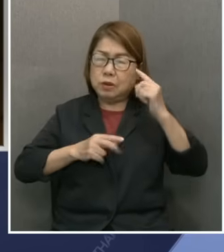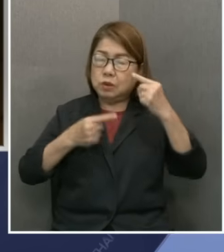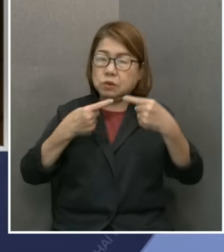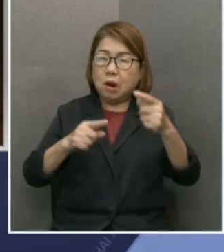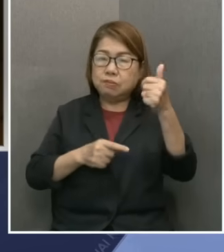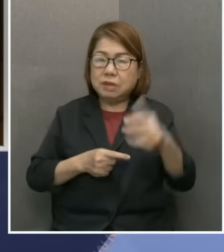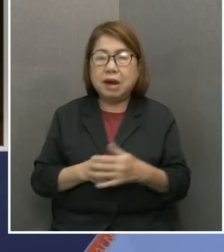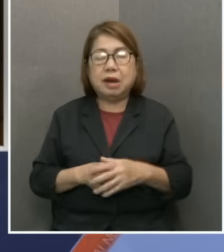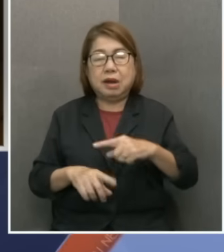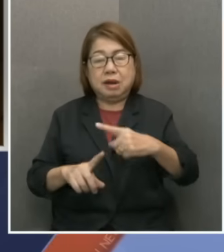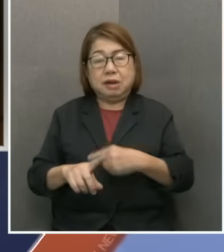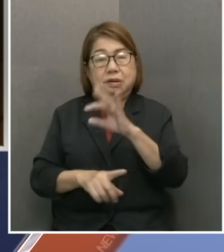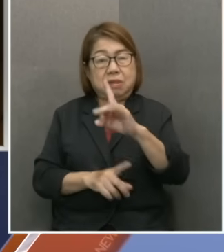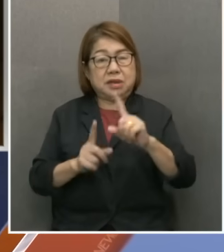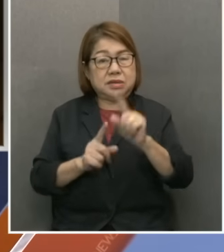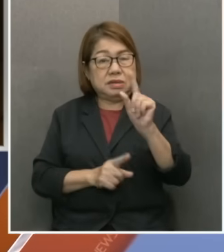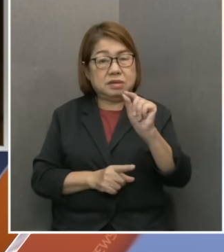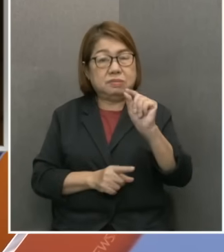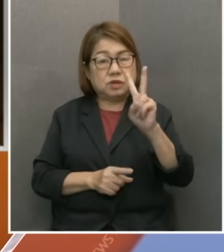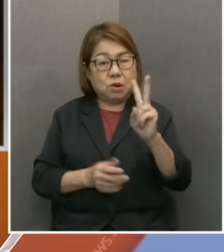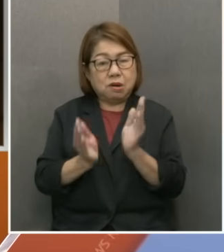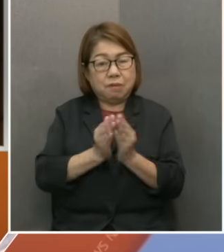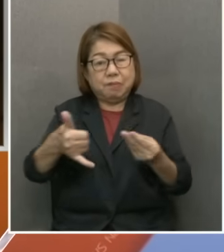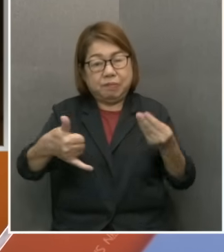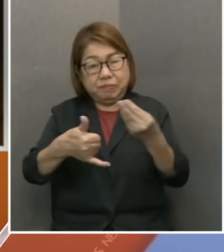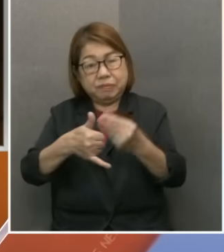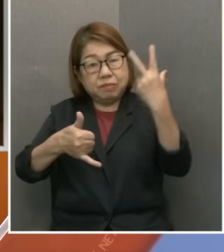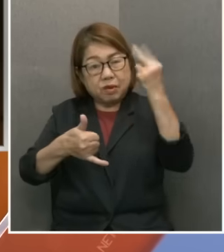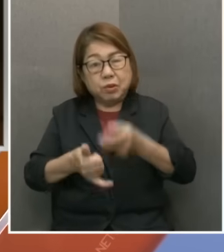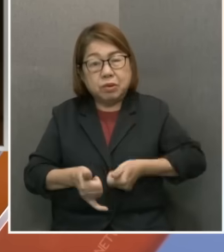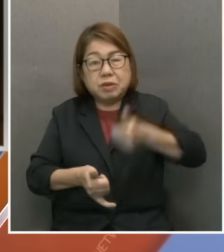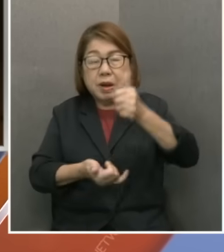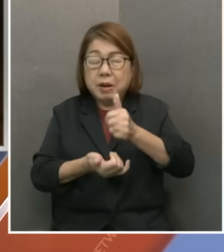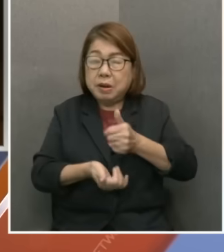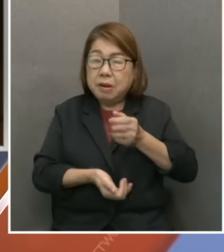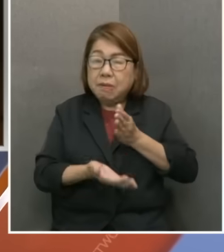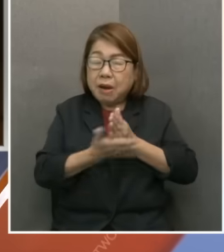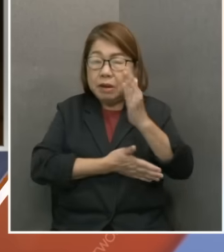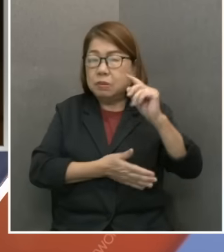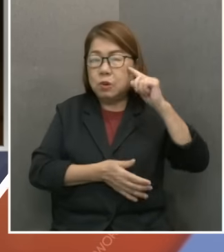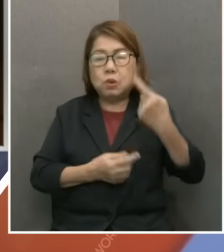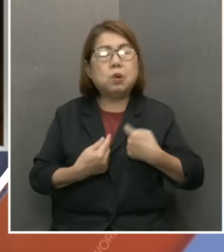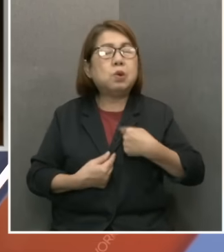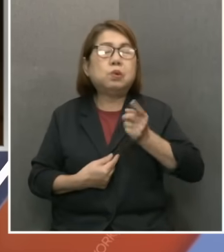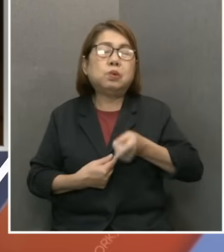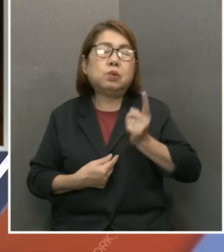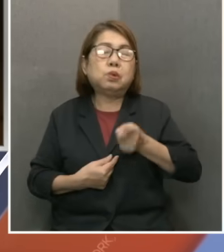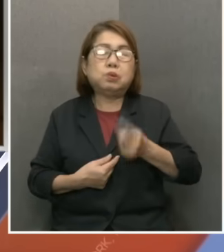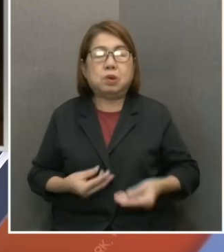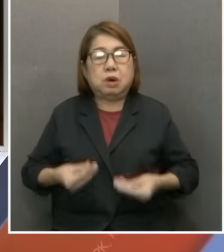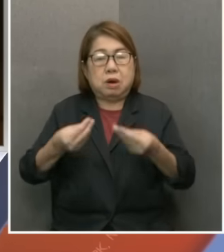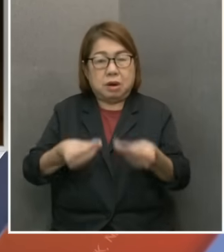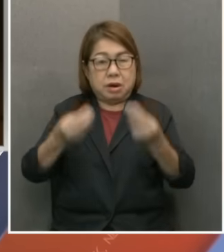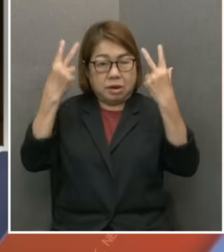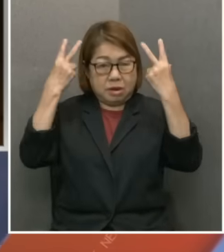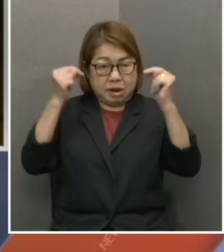22สิงหาคมนี้จะราบรื่นหรือผ่านไปได้หรือไม่แต่ยังยืนยันในหลักการเดิมค่ะก็คือจะโหวตให้กับนายกที่มี